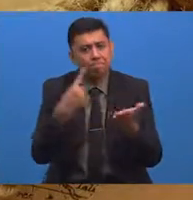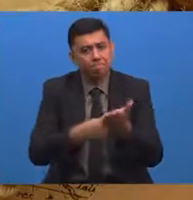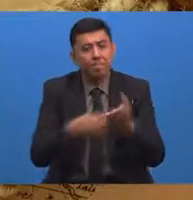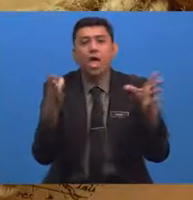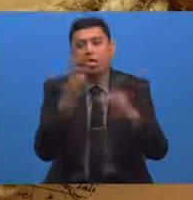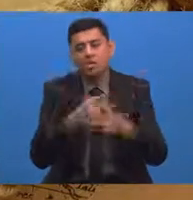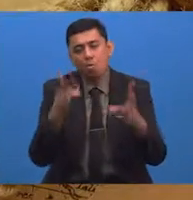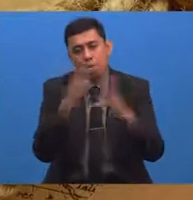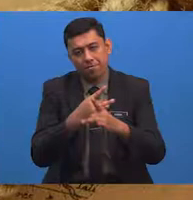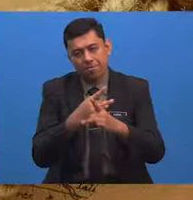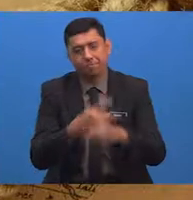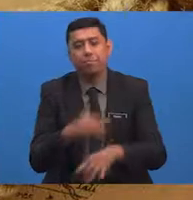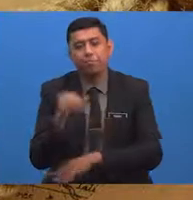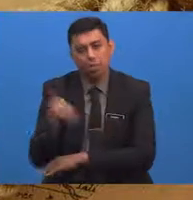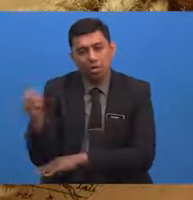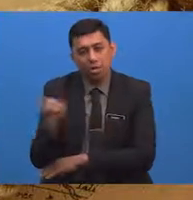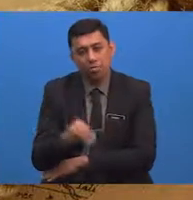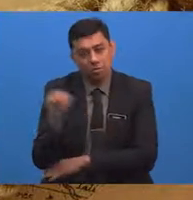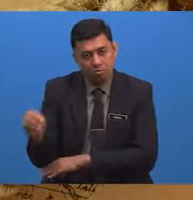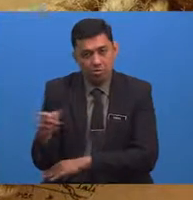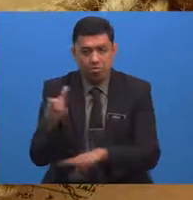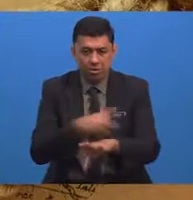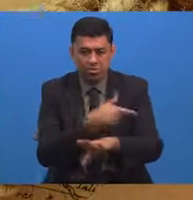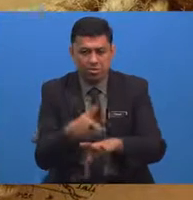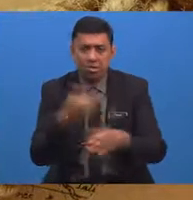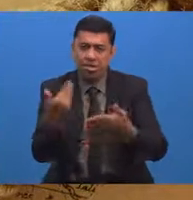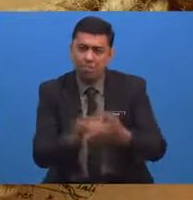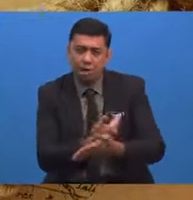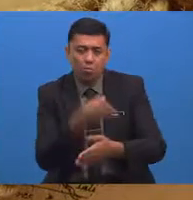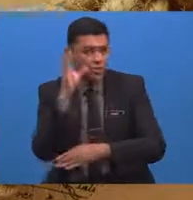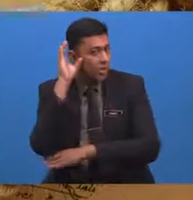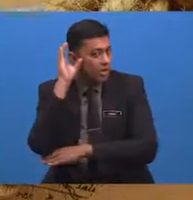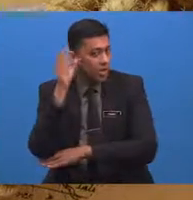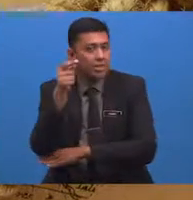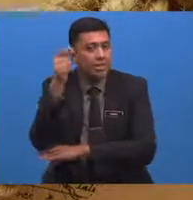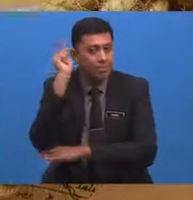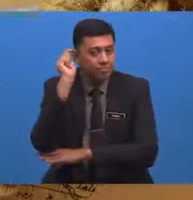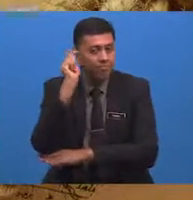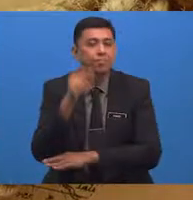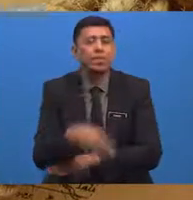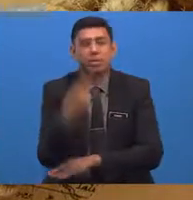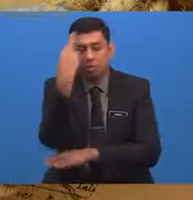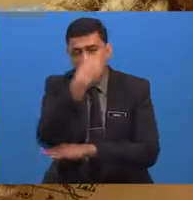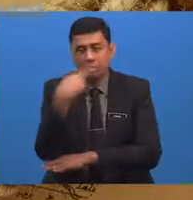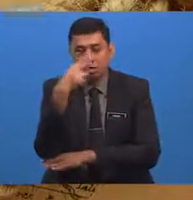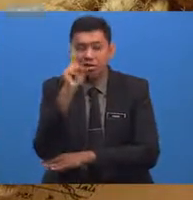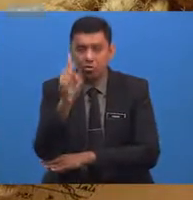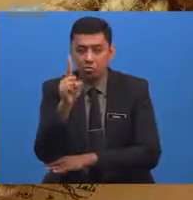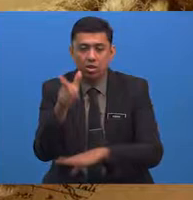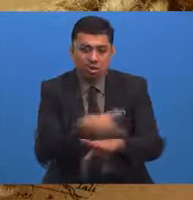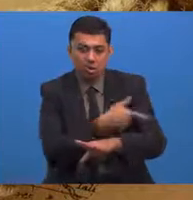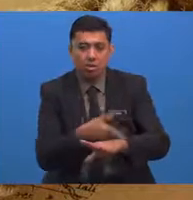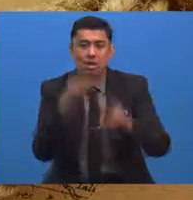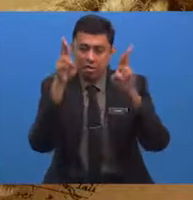Sarawak. Murid-murid, lagu yang baru diperdengarkan sebentar tadi merupakan sebuah lagu rakyat